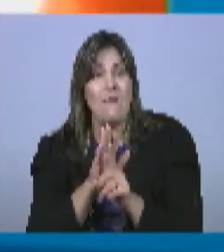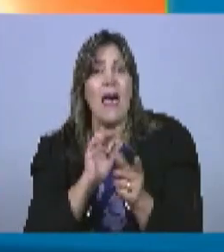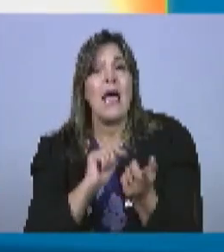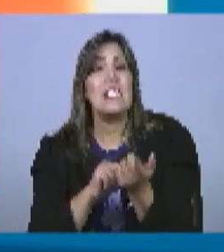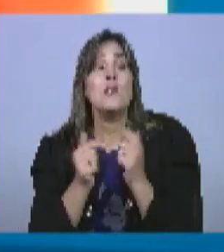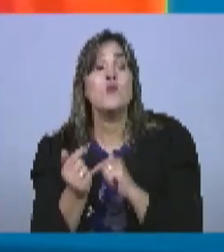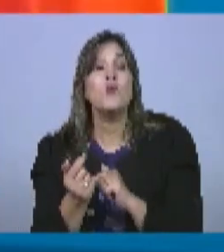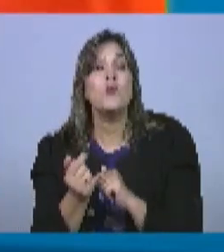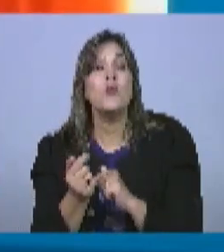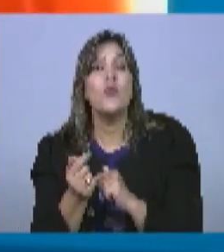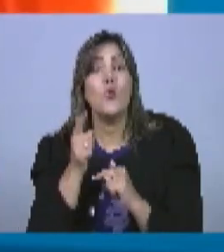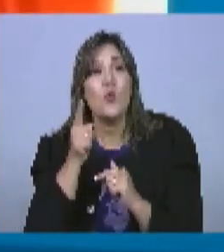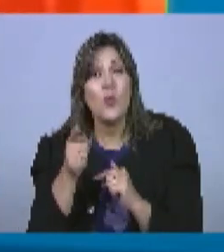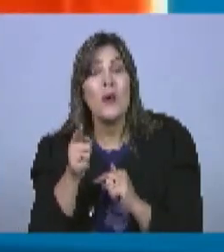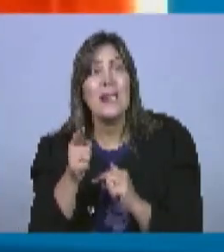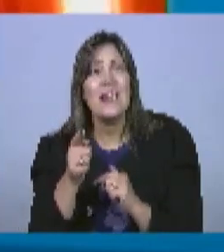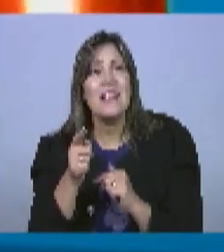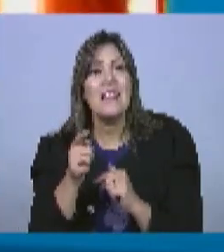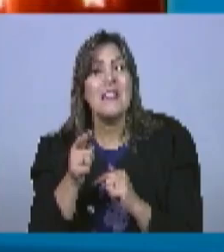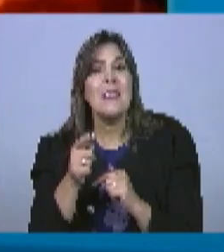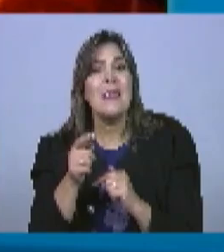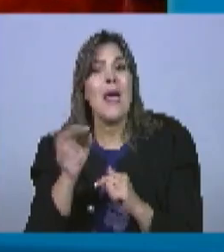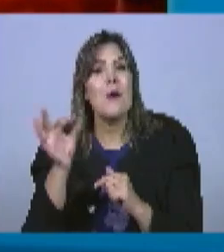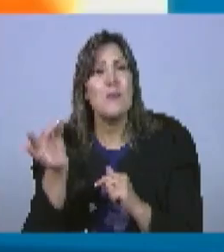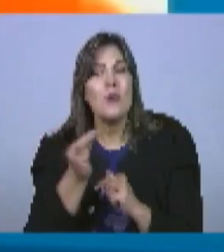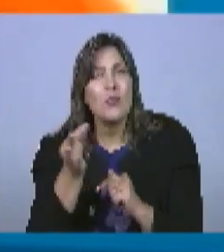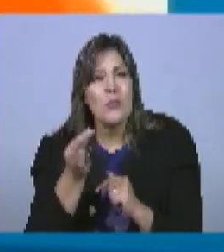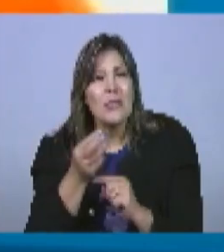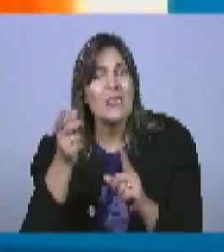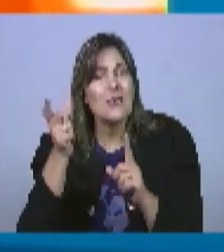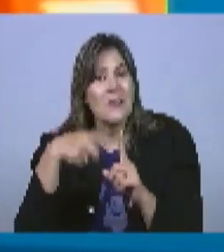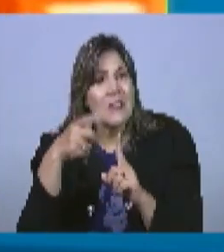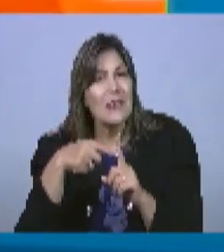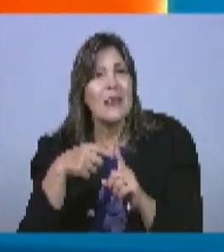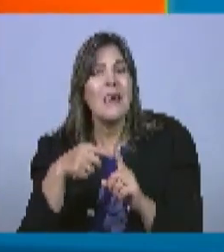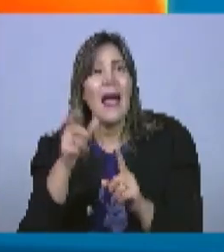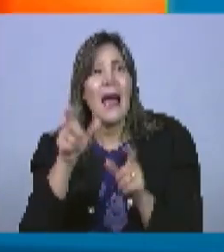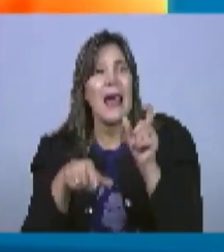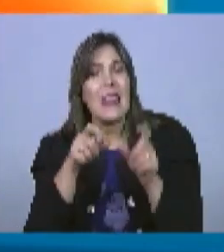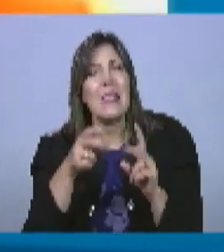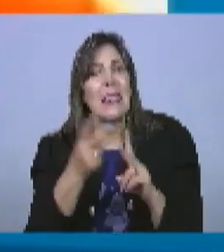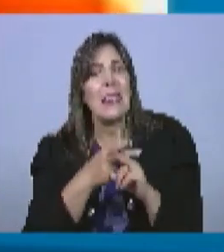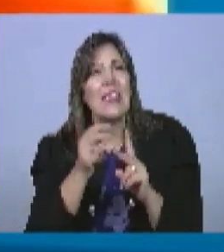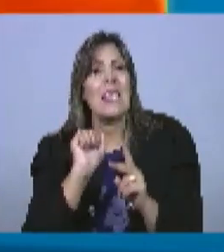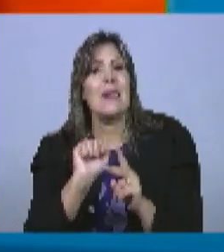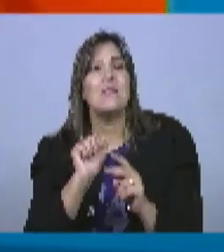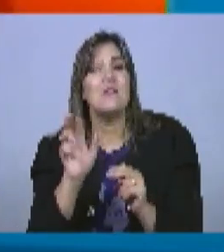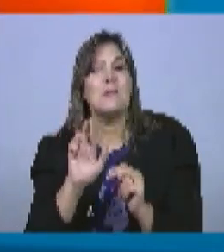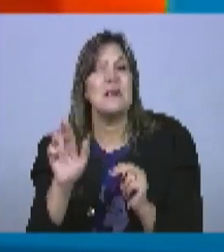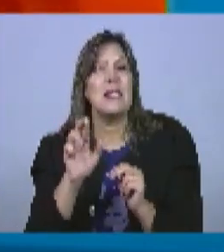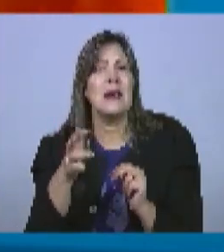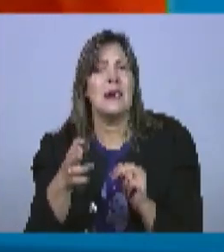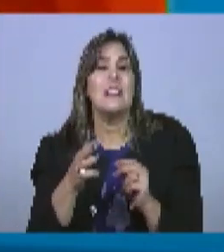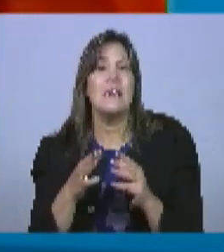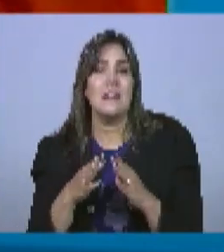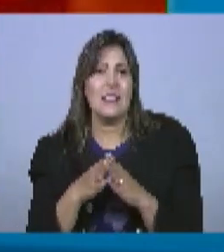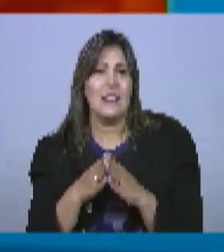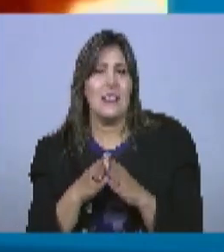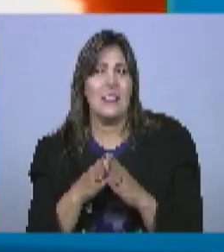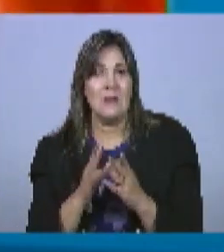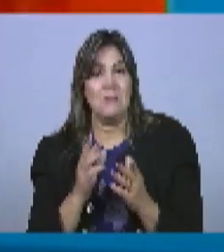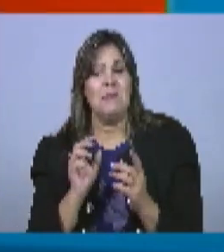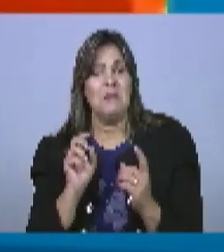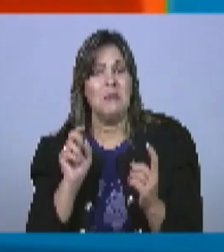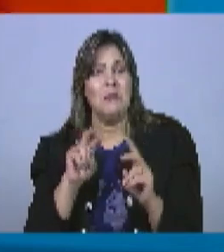المسيح في حين ان تسيء الى اتباعه او من يؤمنون به تناقد